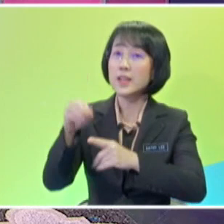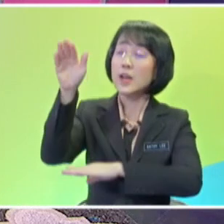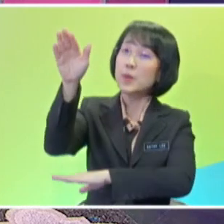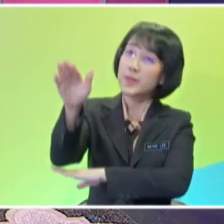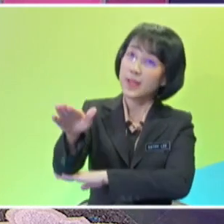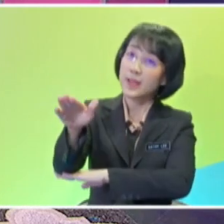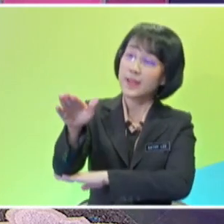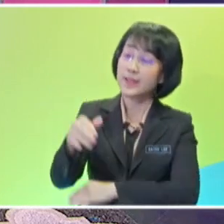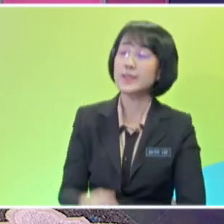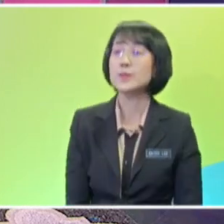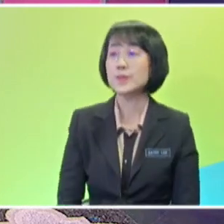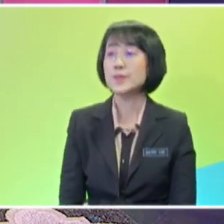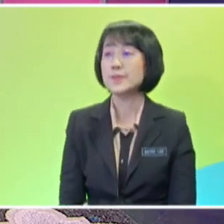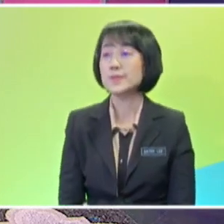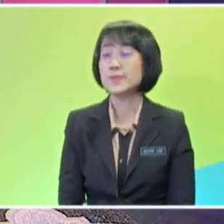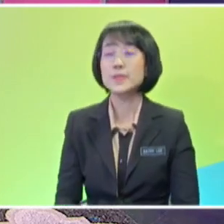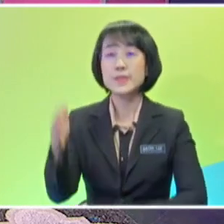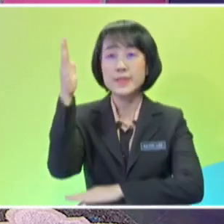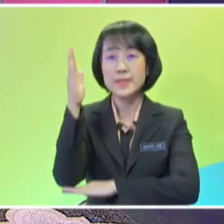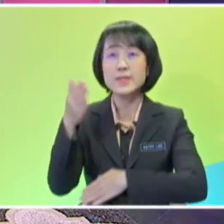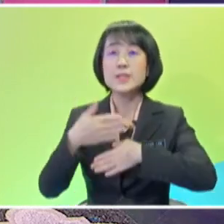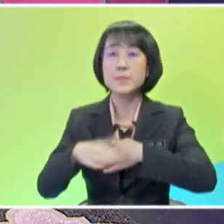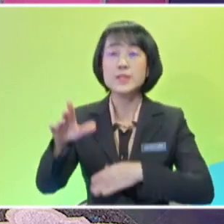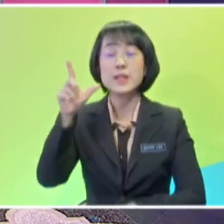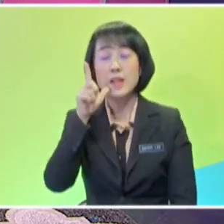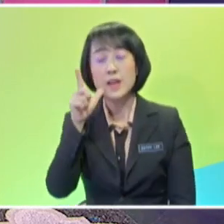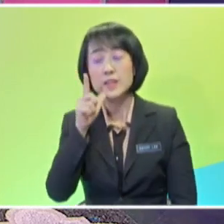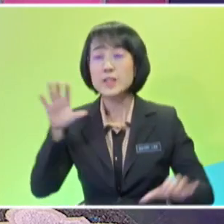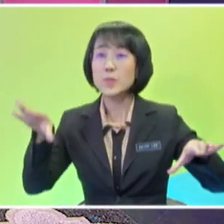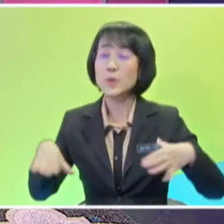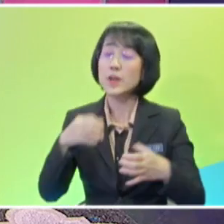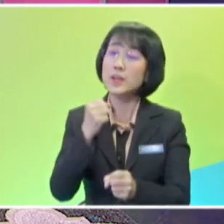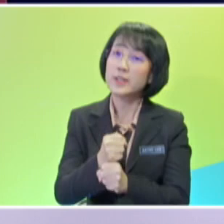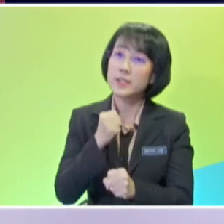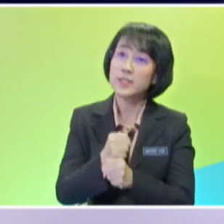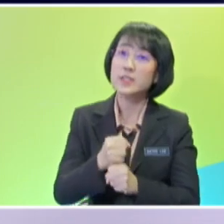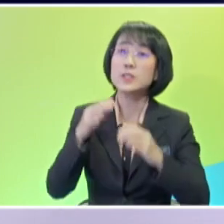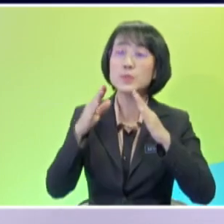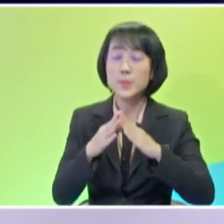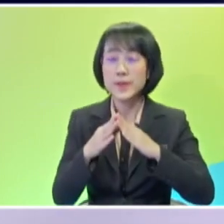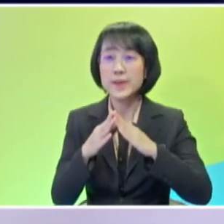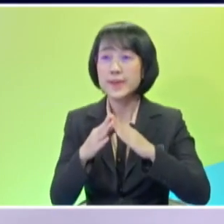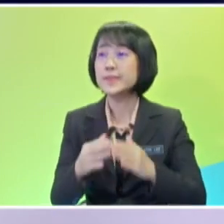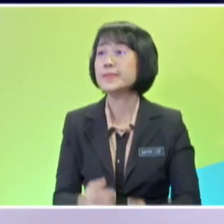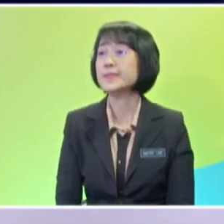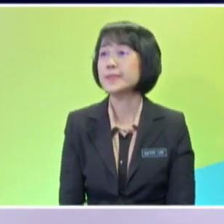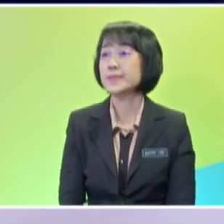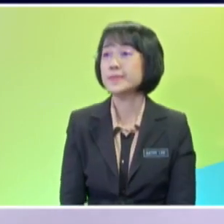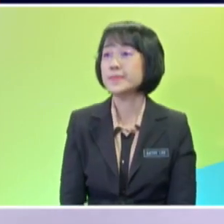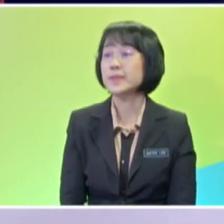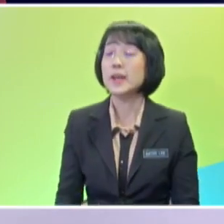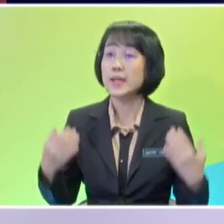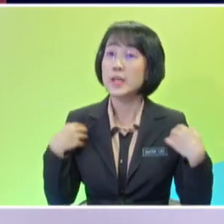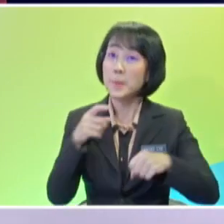lepas sawah dan makan dan buat kerja sekolah dan selesai awak ada masa peluang jadi masa keluar kita